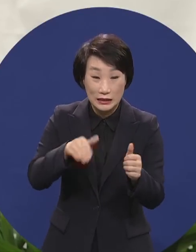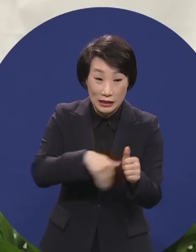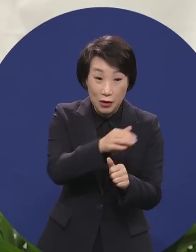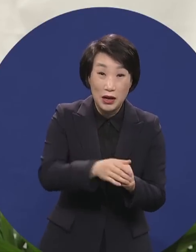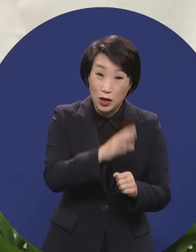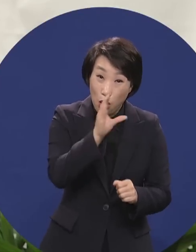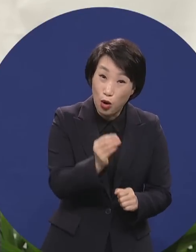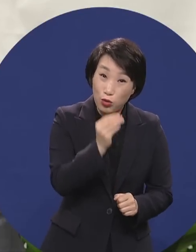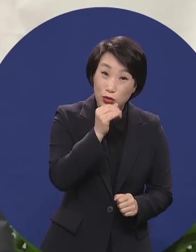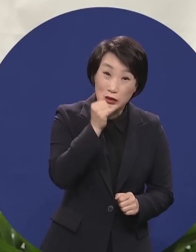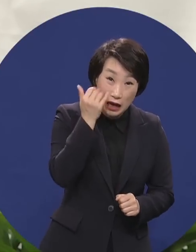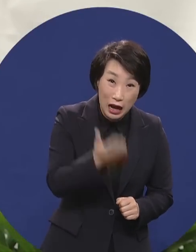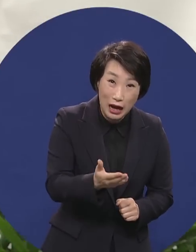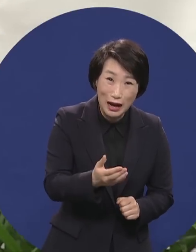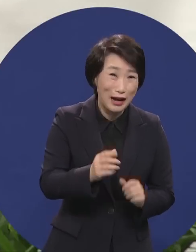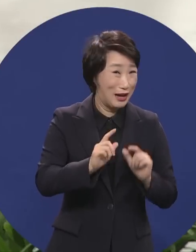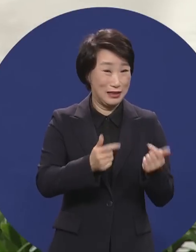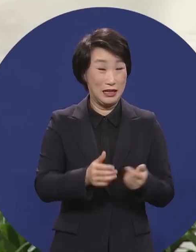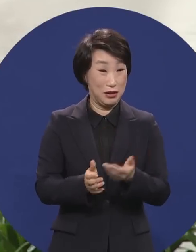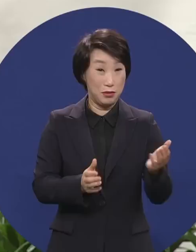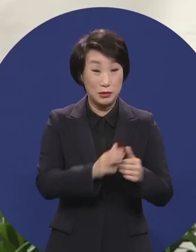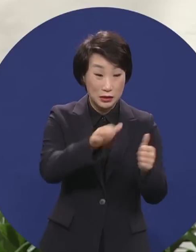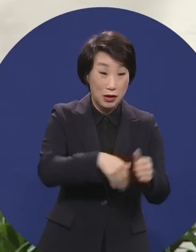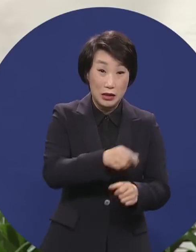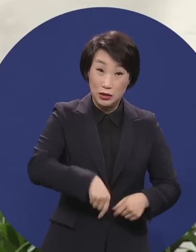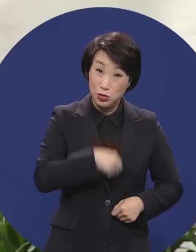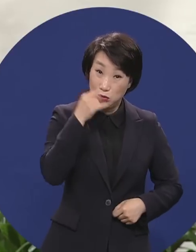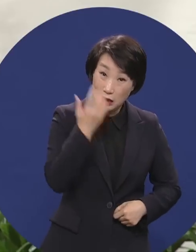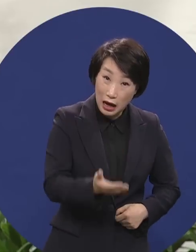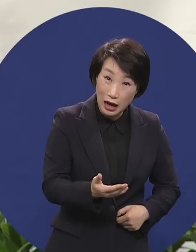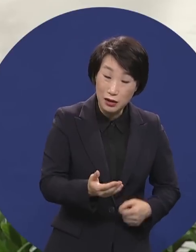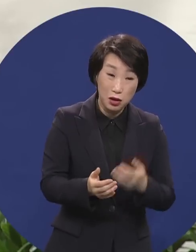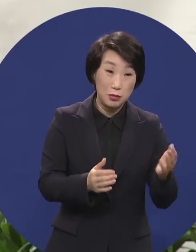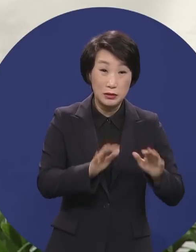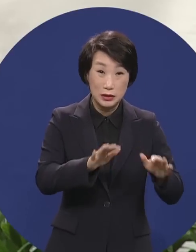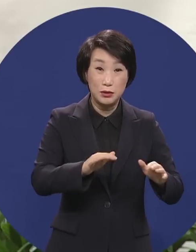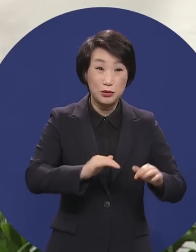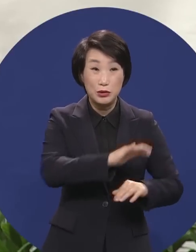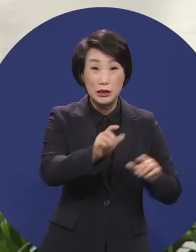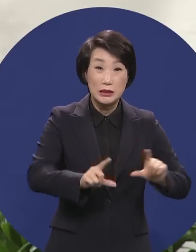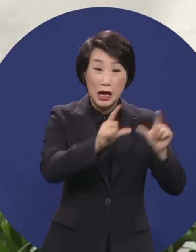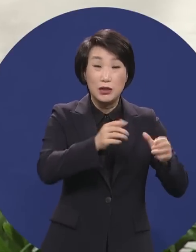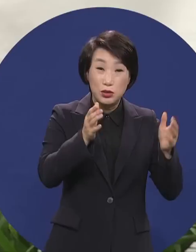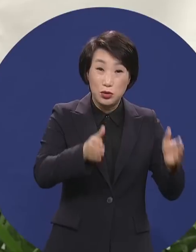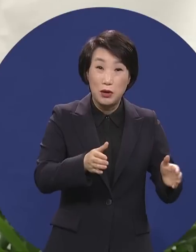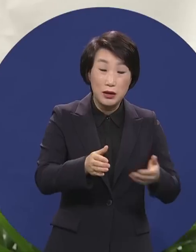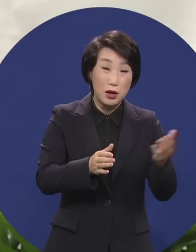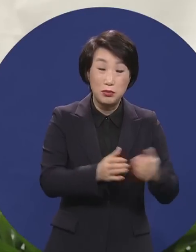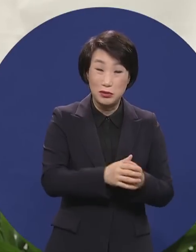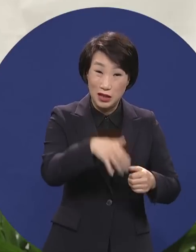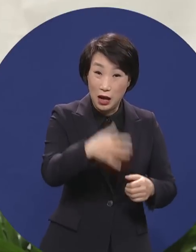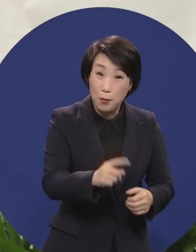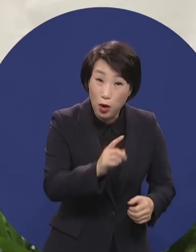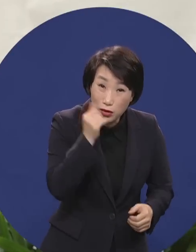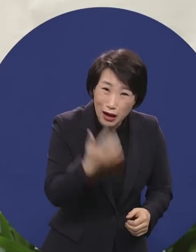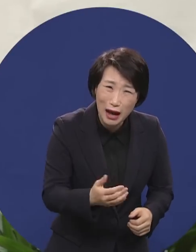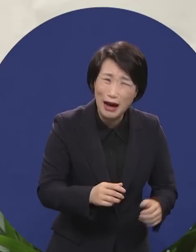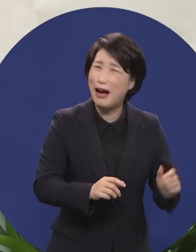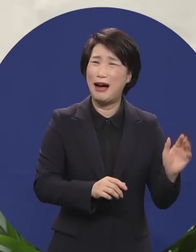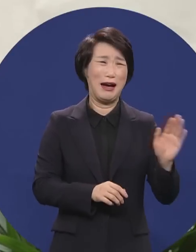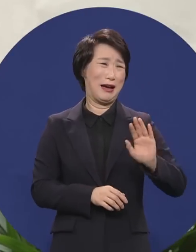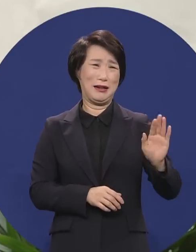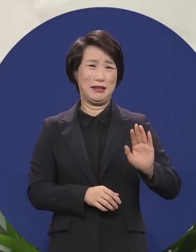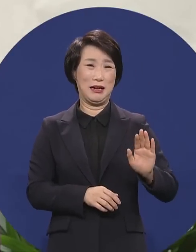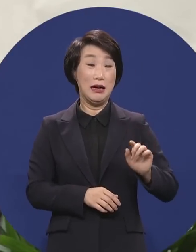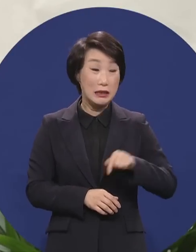거룩한 것입니까? 시대가 의로운 것입니까? 이 시대가 대단합니까? 아니요. 시대가